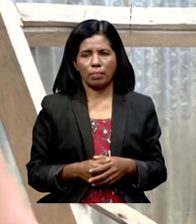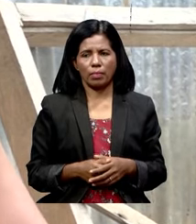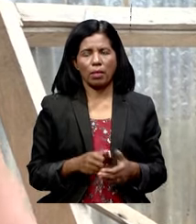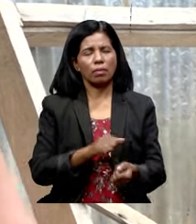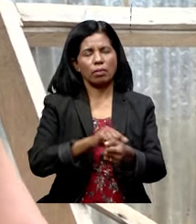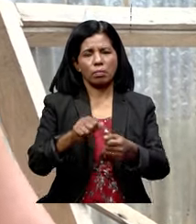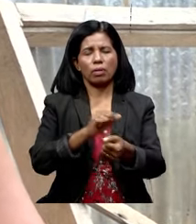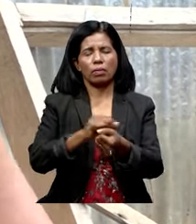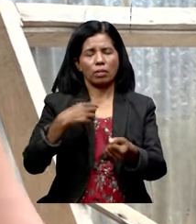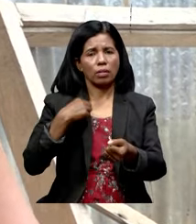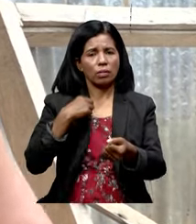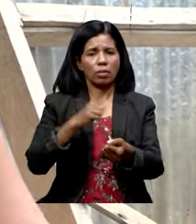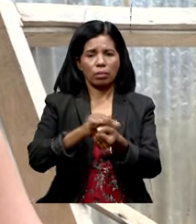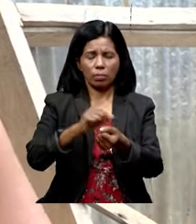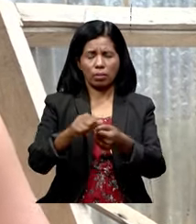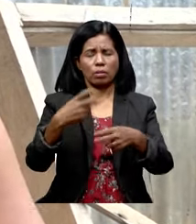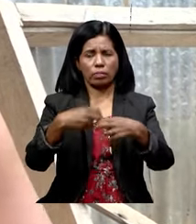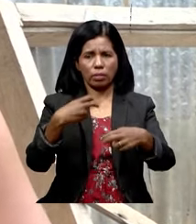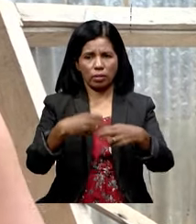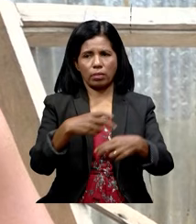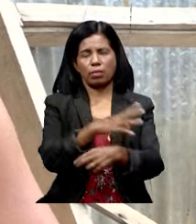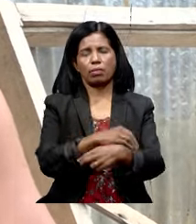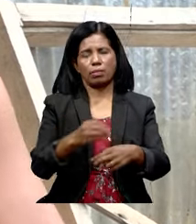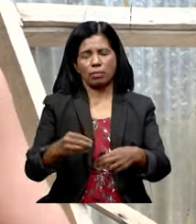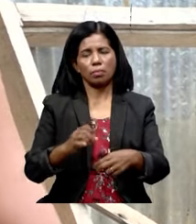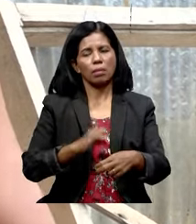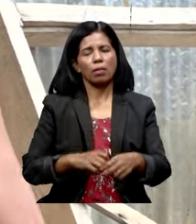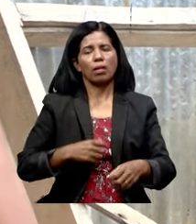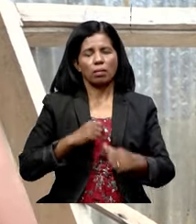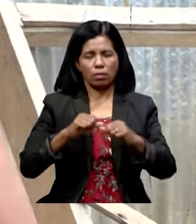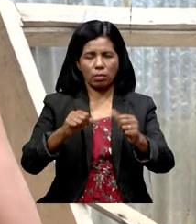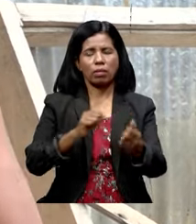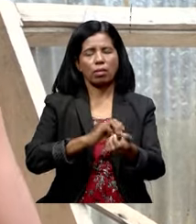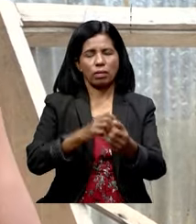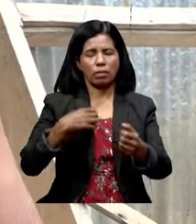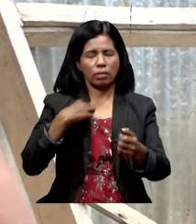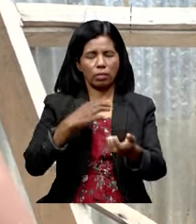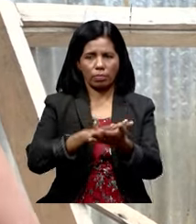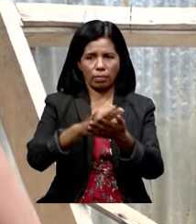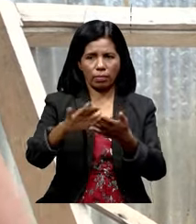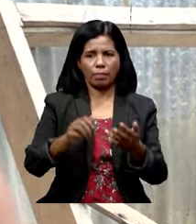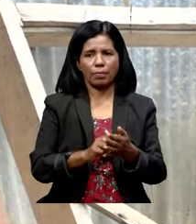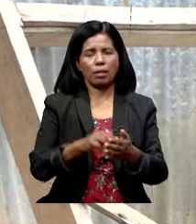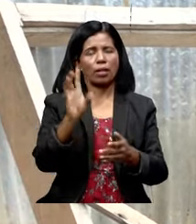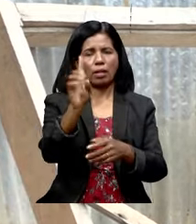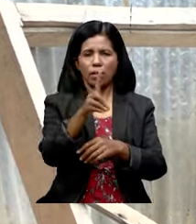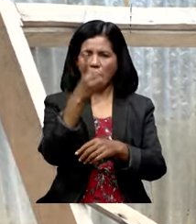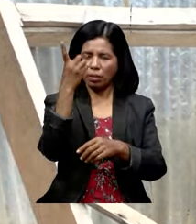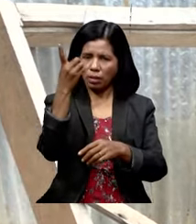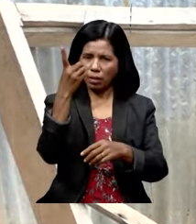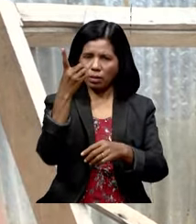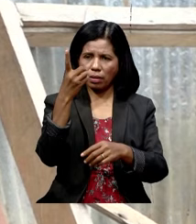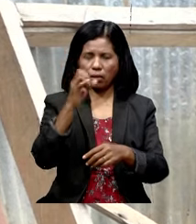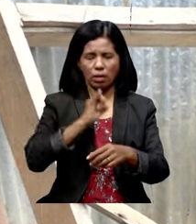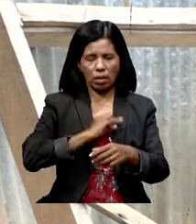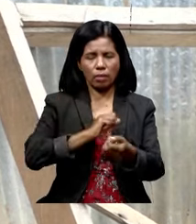mos. Ropa ser ne mos. Fase bikin dade san,